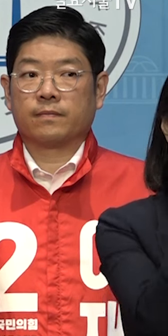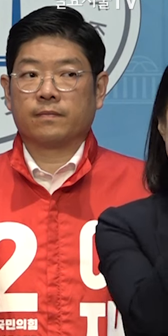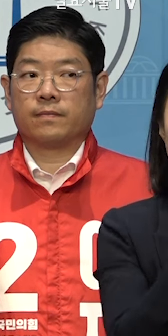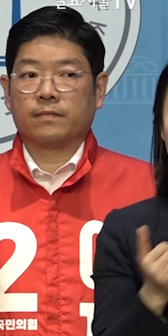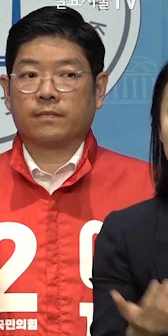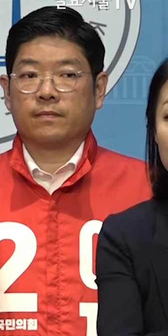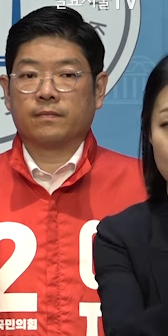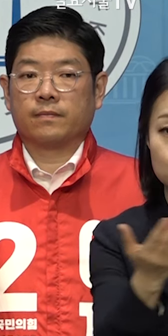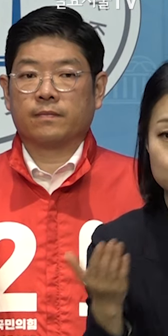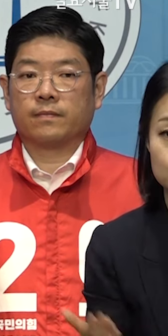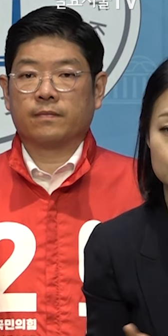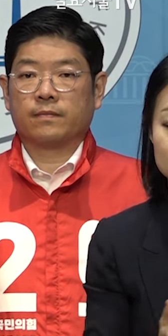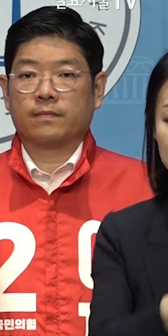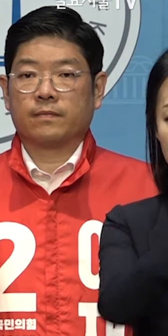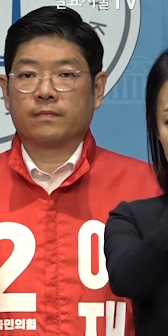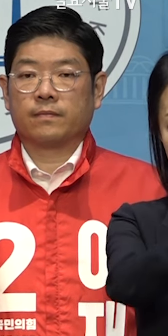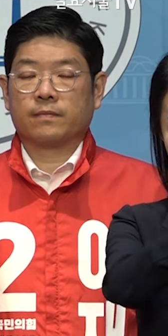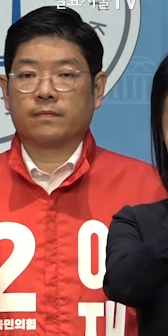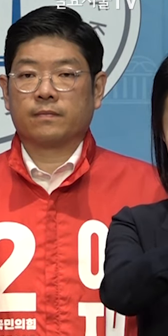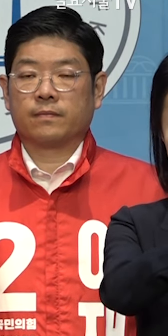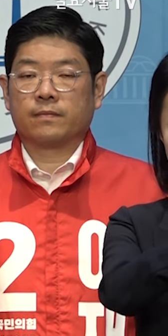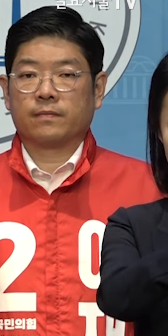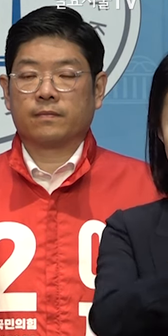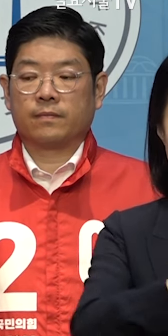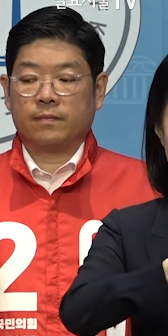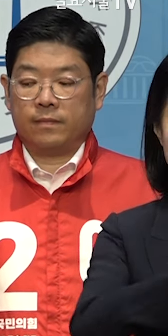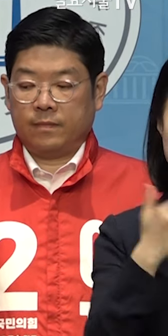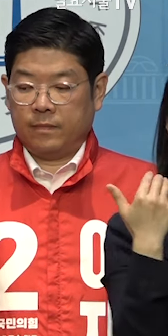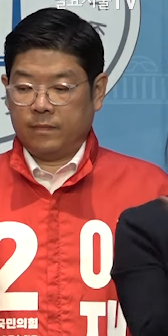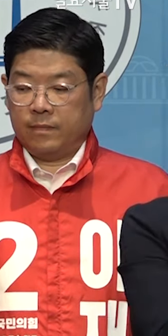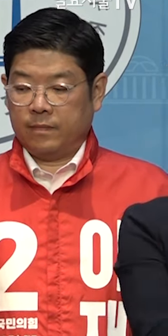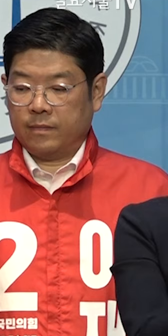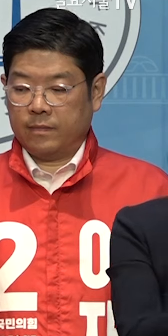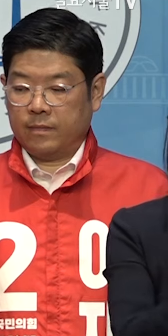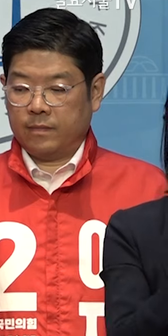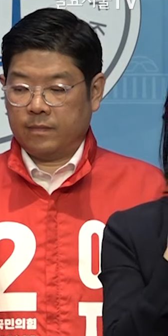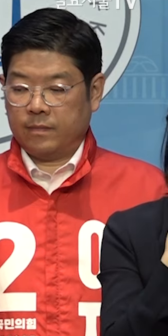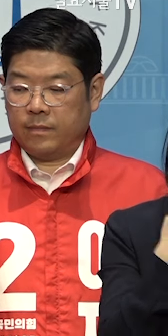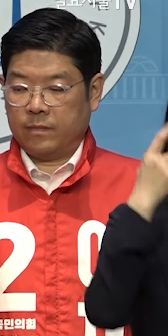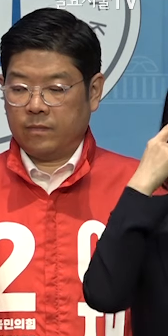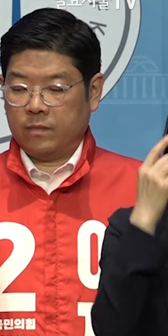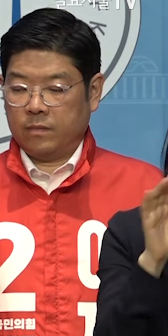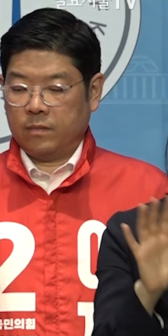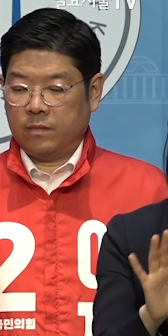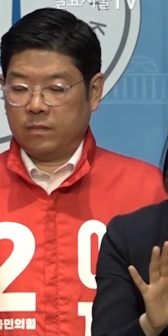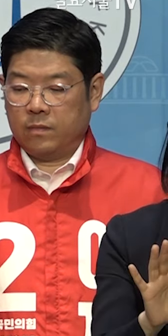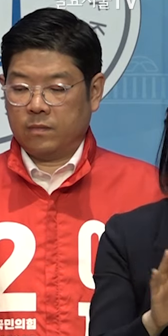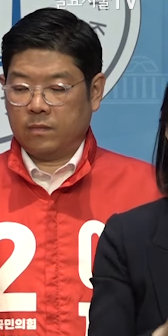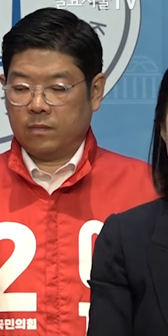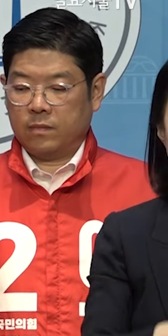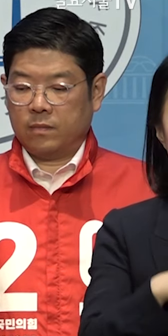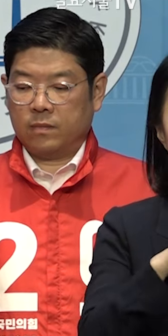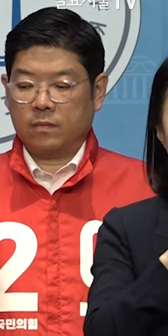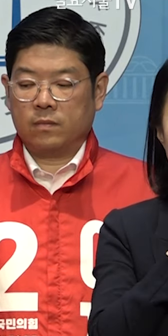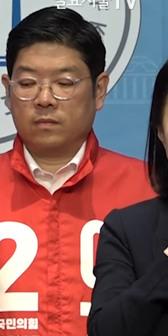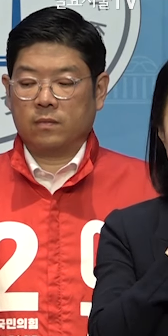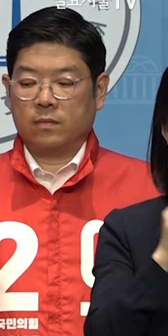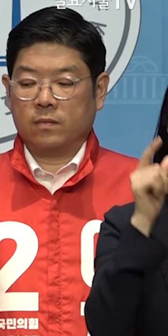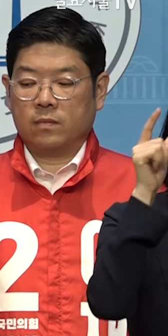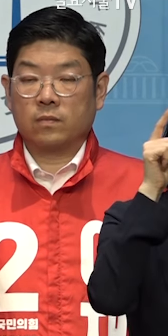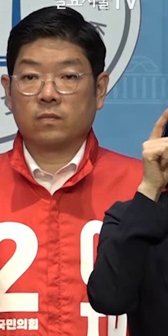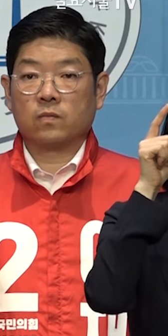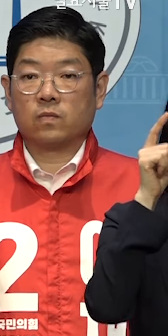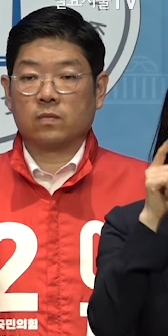국민 여러분 이번 선거는 단순히 심판 선거가 돼서는 안 됩니다 소불 바로 잡으려다 소를